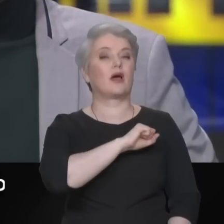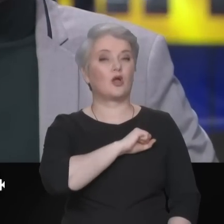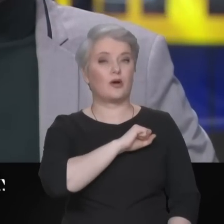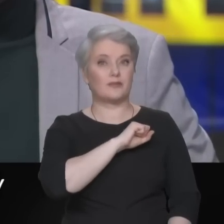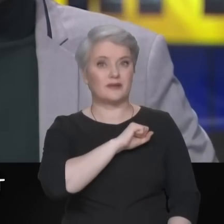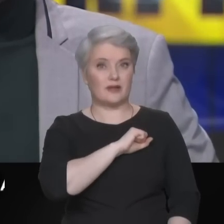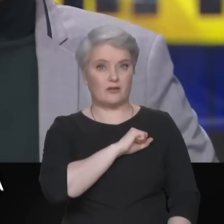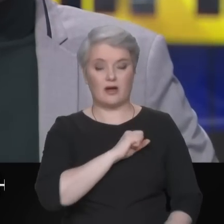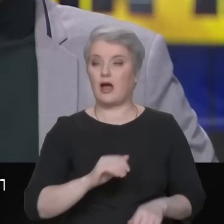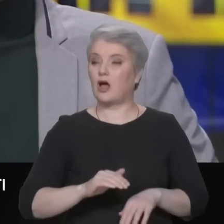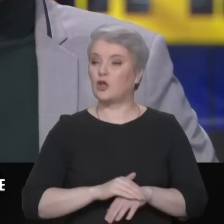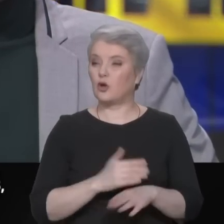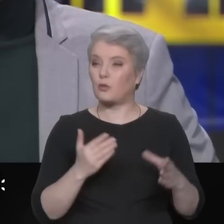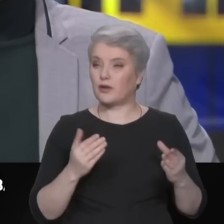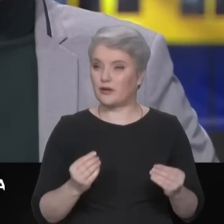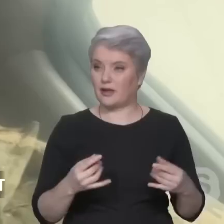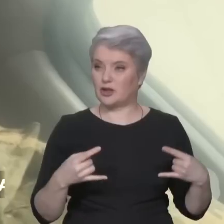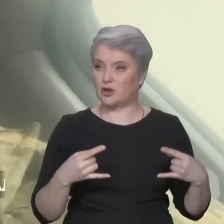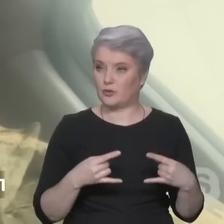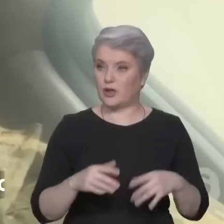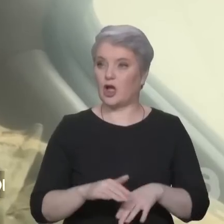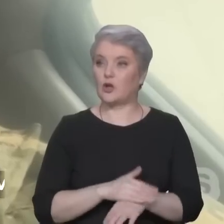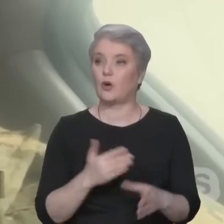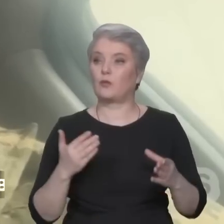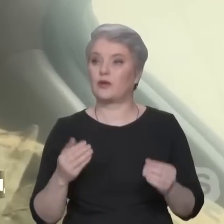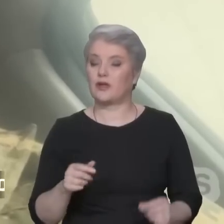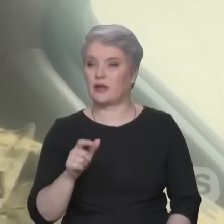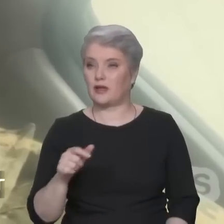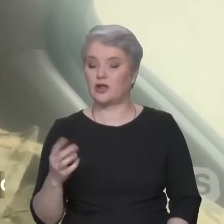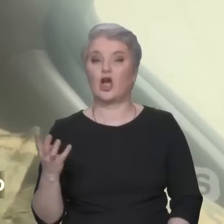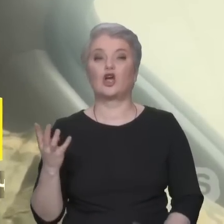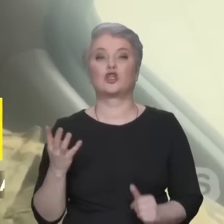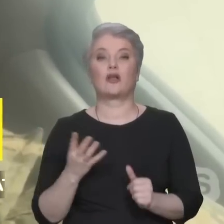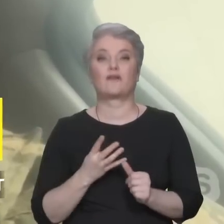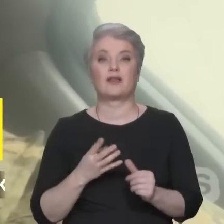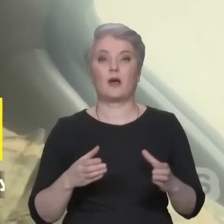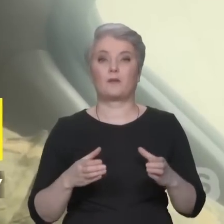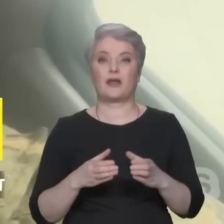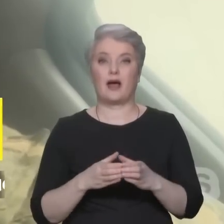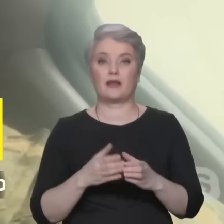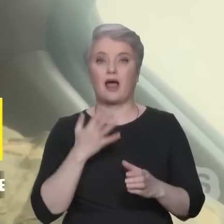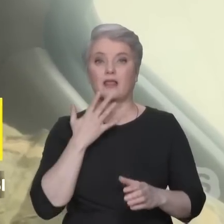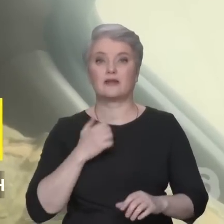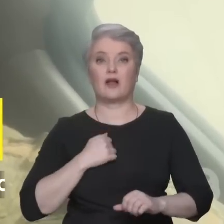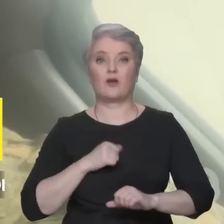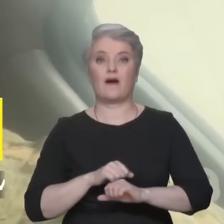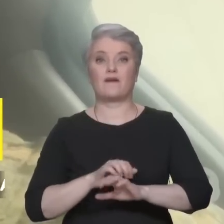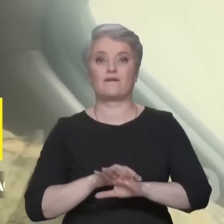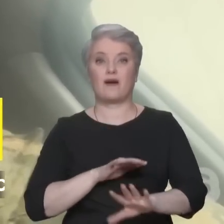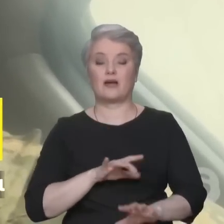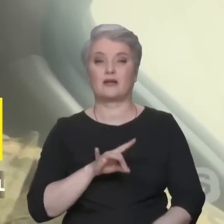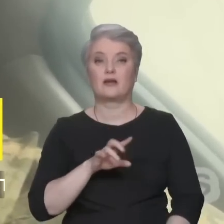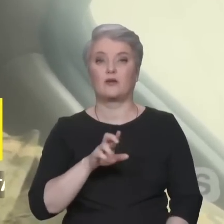день, студія, добрий день, телеглядачі. Власне, 4-та бригада Національної гвардії «Рубіж» продовжує виконувати свої